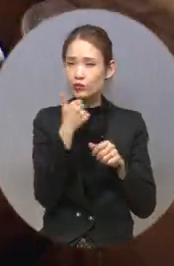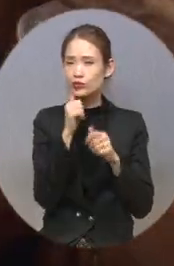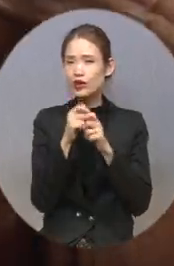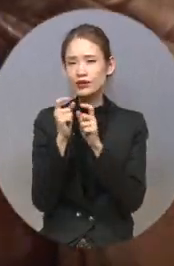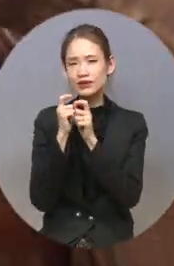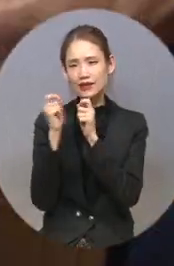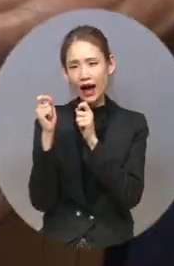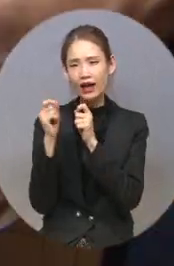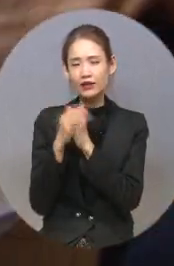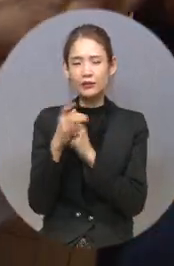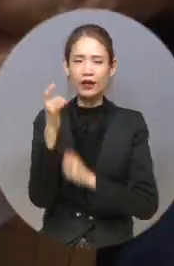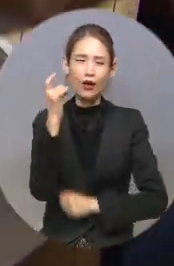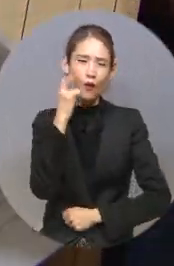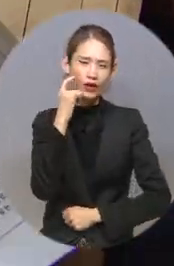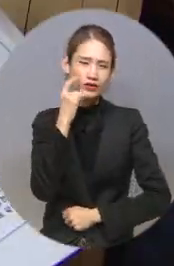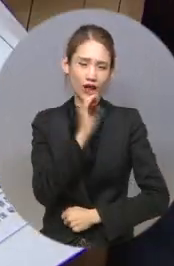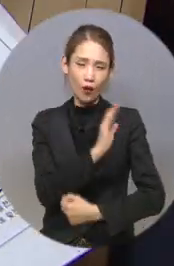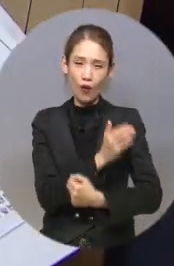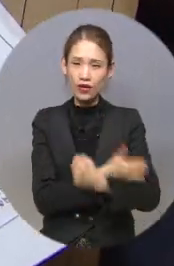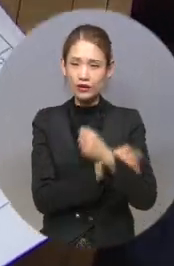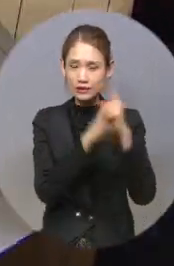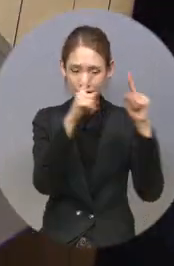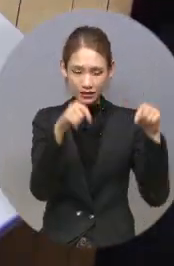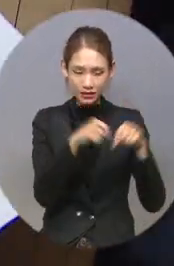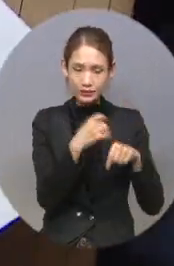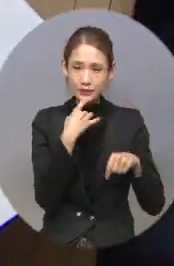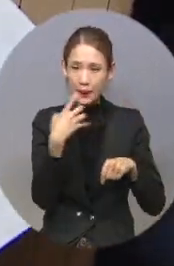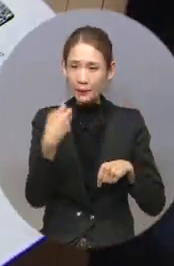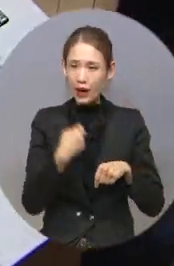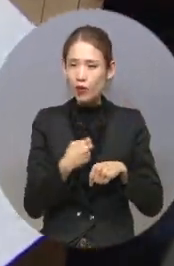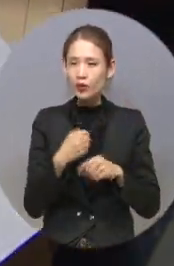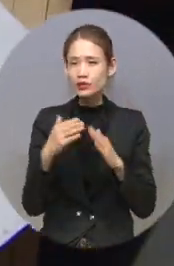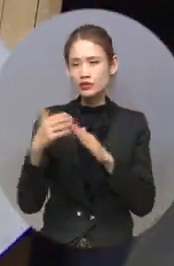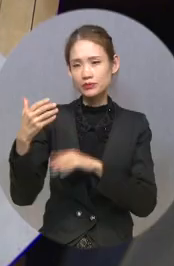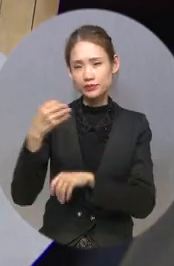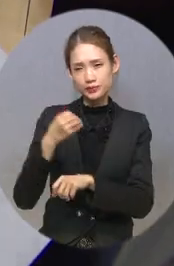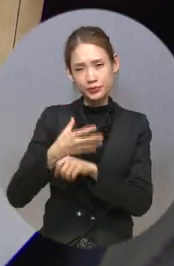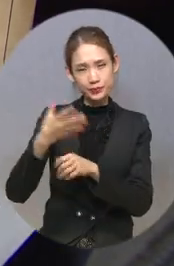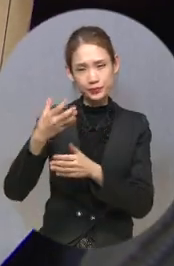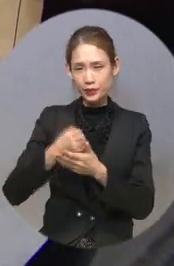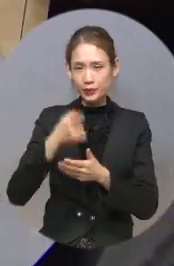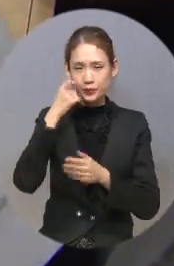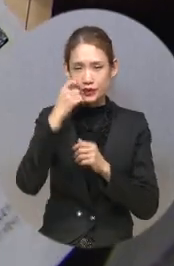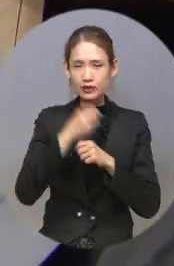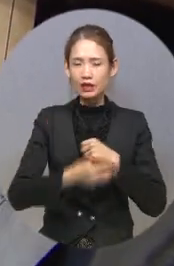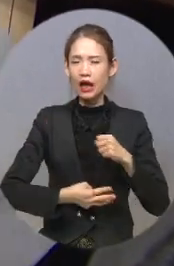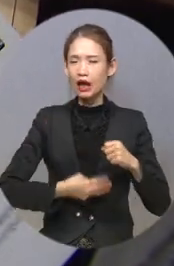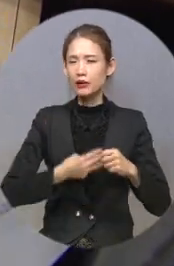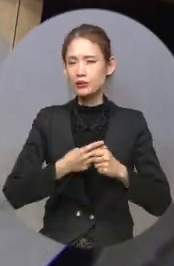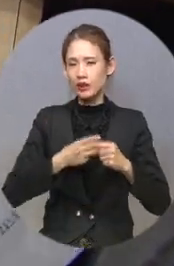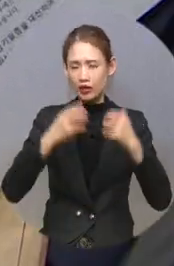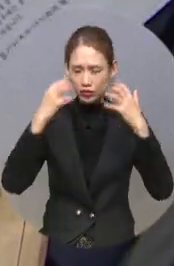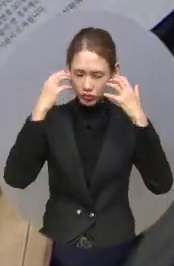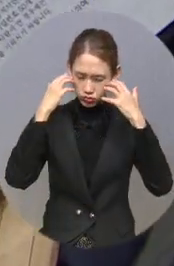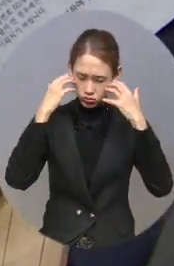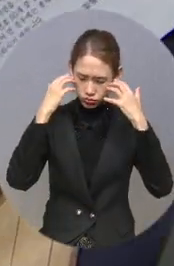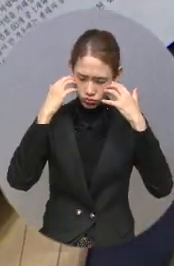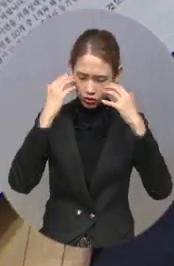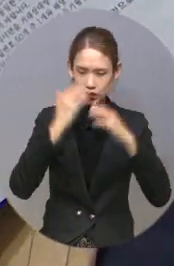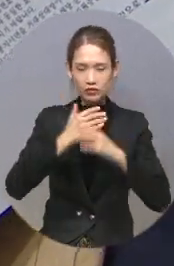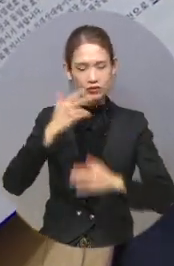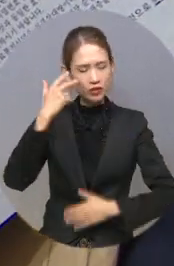사기로 가짜 권리증만 받고 물건을 받지 못한 채 3년째 마음고생을 하며